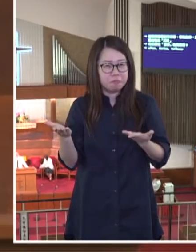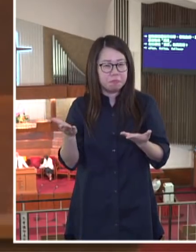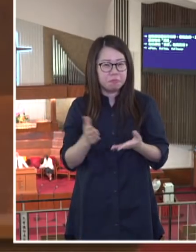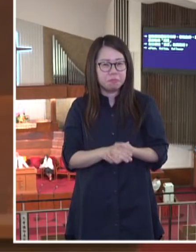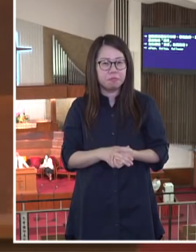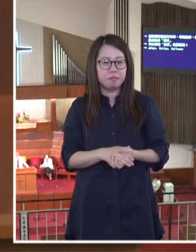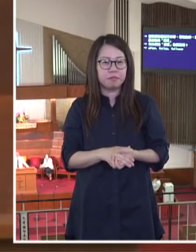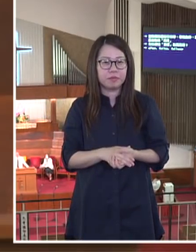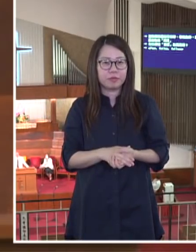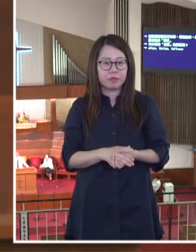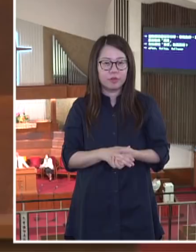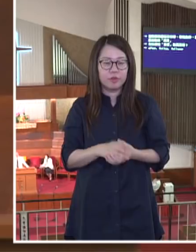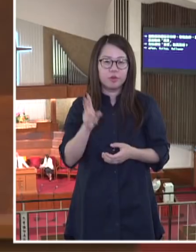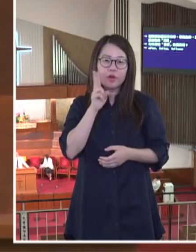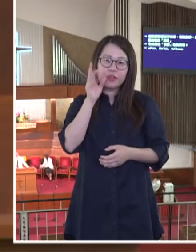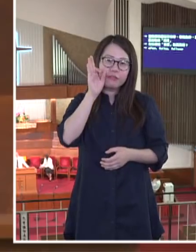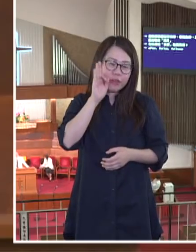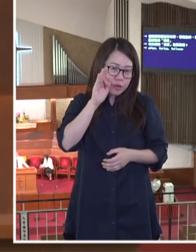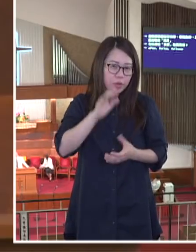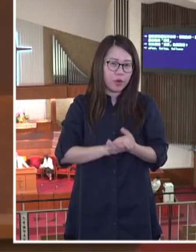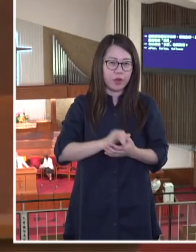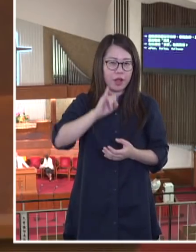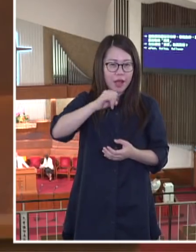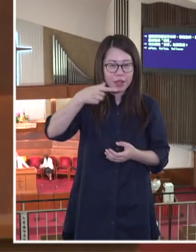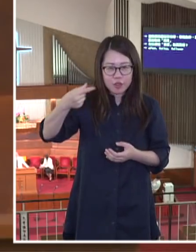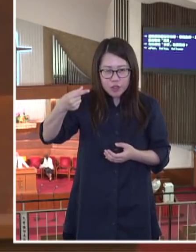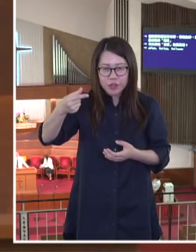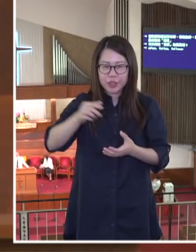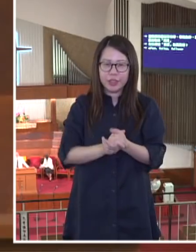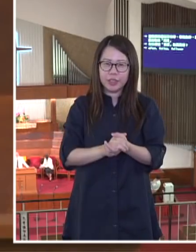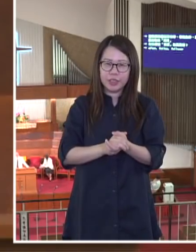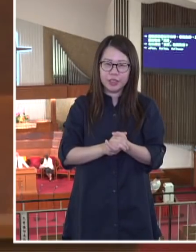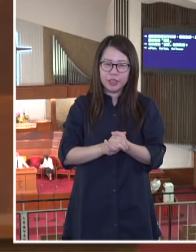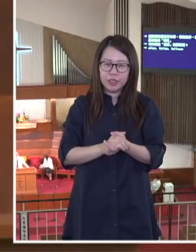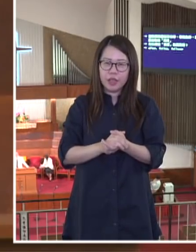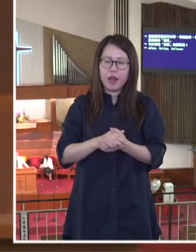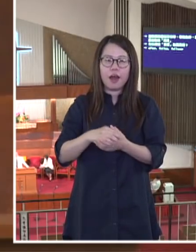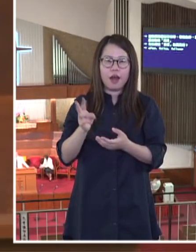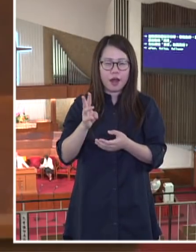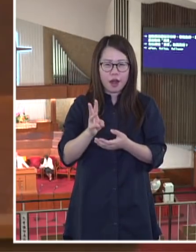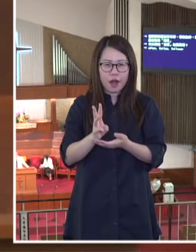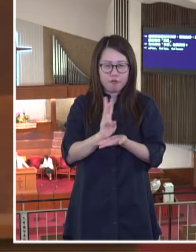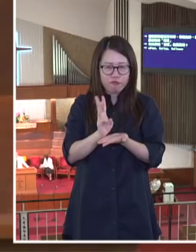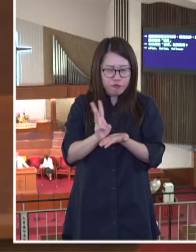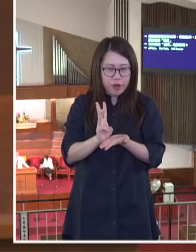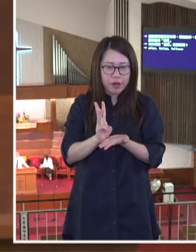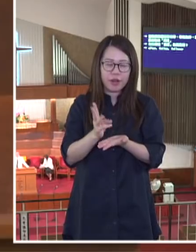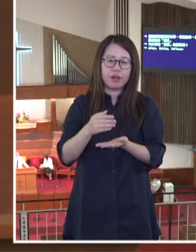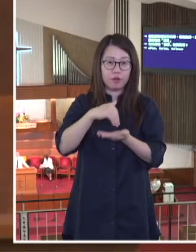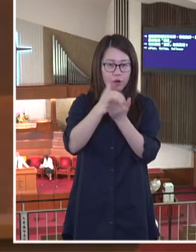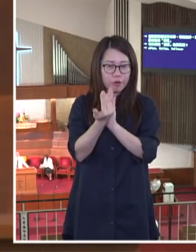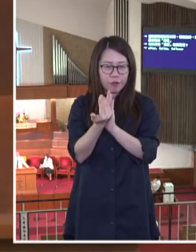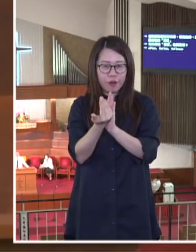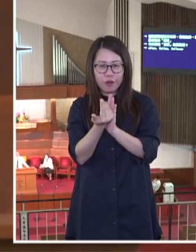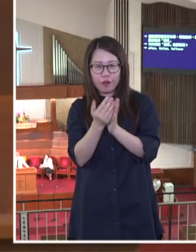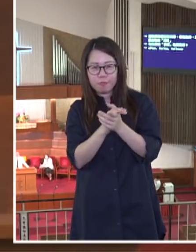家即係上 Facebook 啊、IG 啊、即係 Twitter 啊，咩都嗰啲，依家最重要其中一個就係睇下你有幾多 follower 啊嘛，